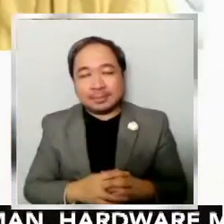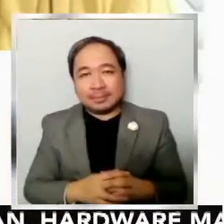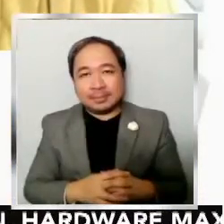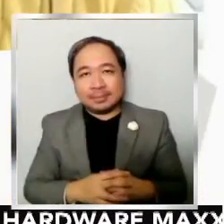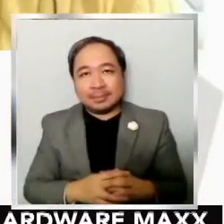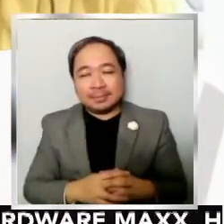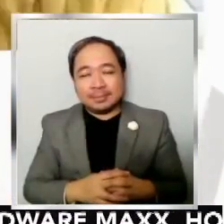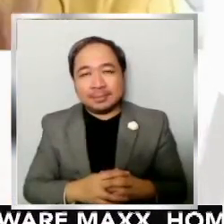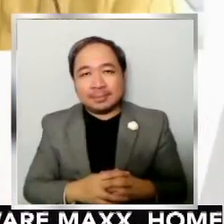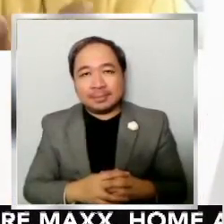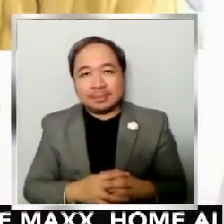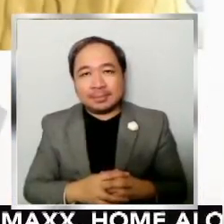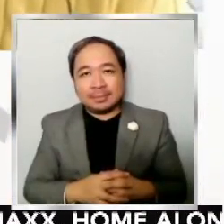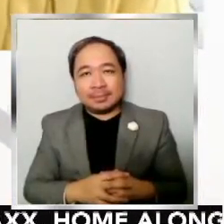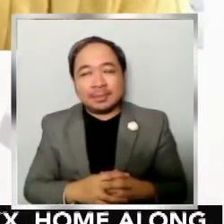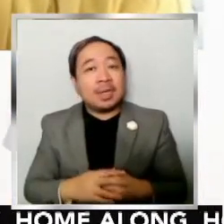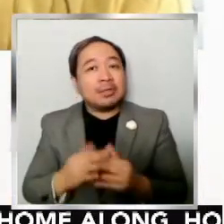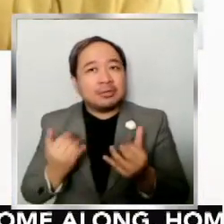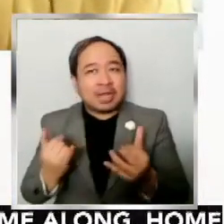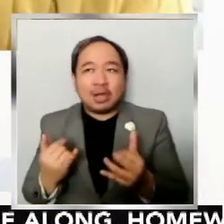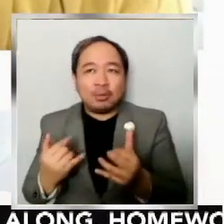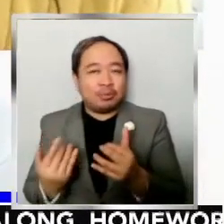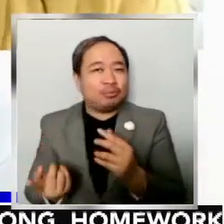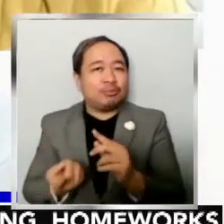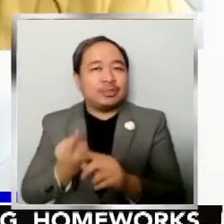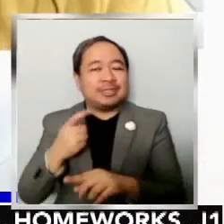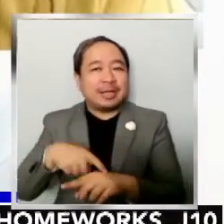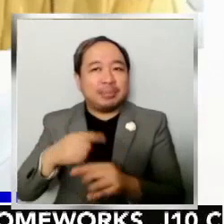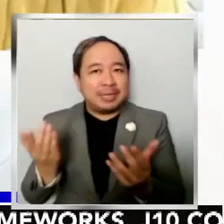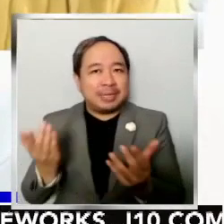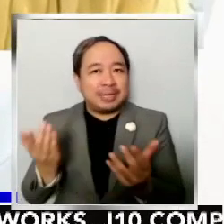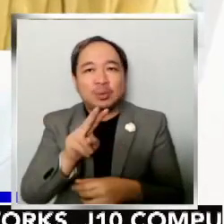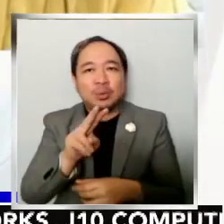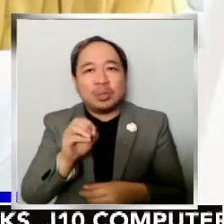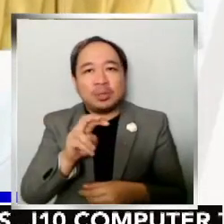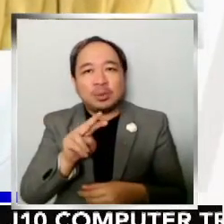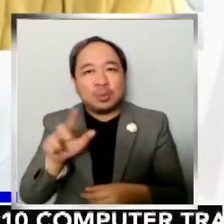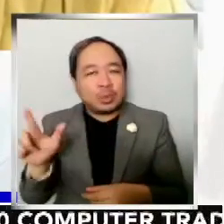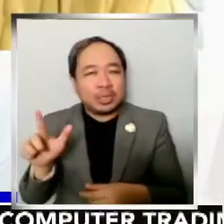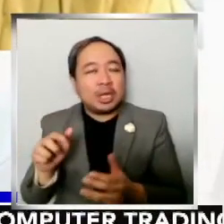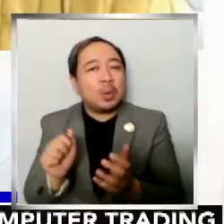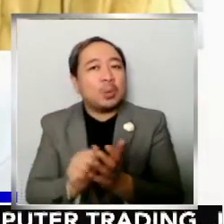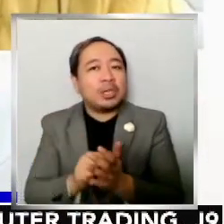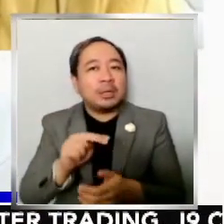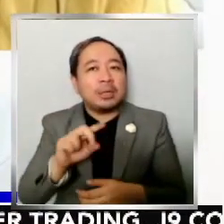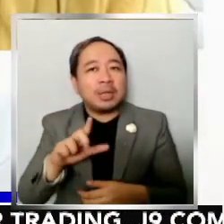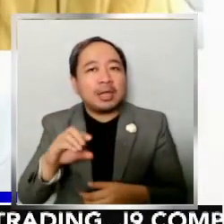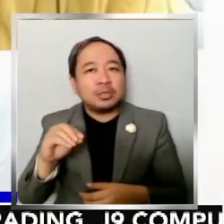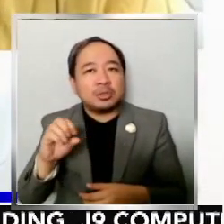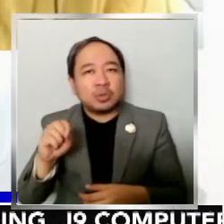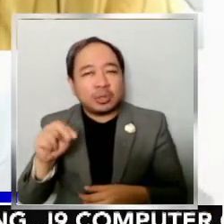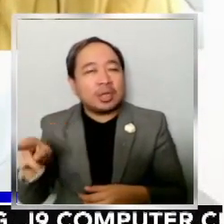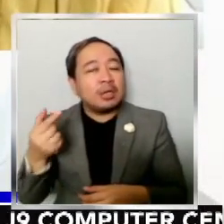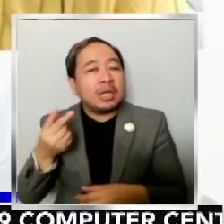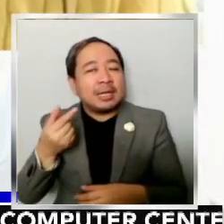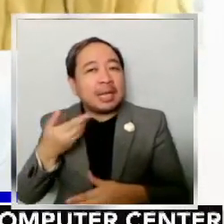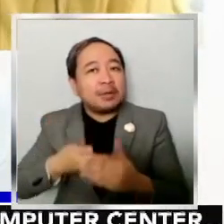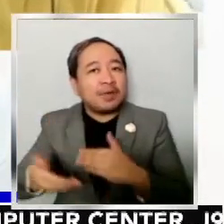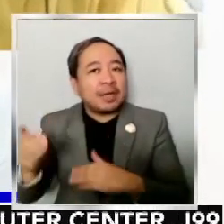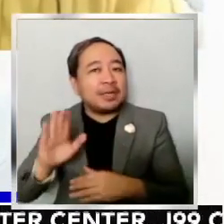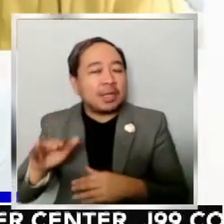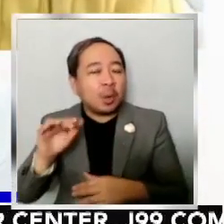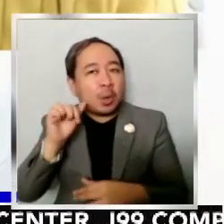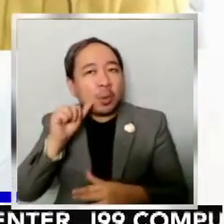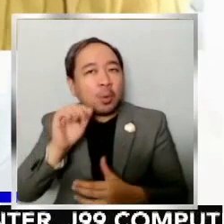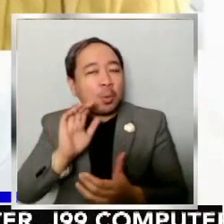guys! Bueno, mano rin ngayong 2023 sa Updated with Nelson Canlas podcast. Ang pag-guest naman ng Mrs. Nidong, no less than